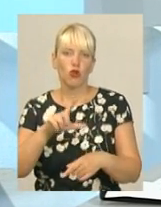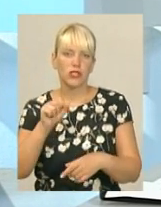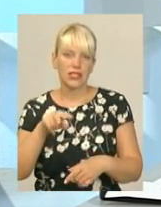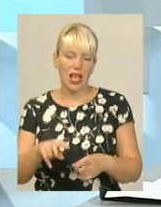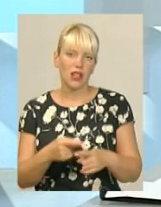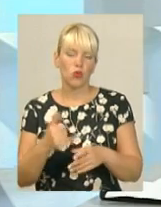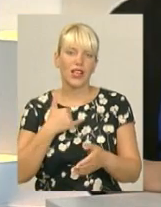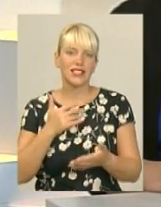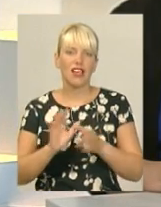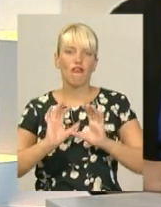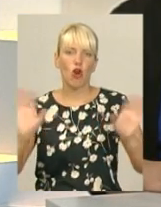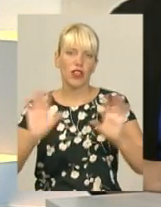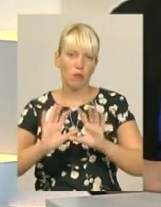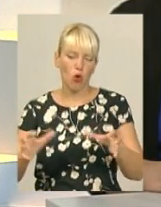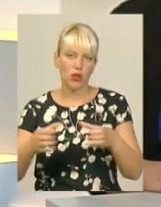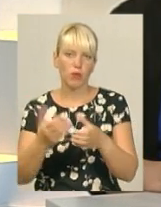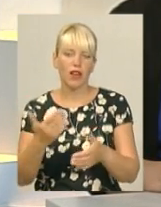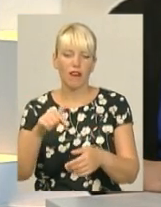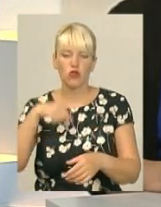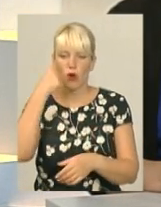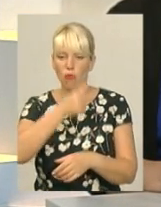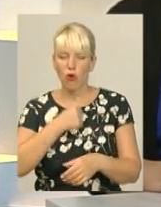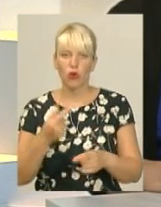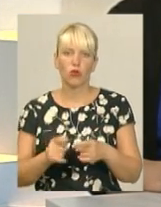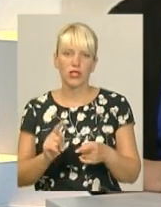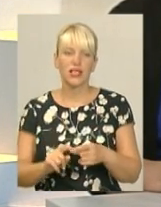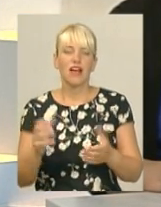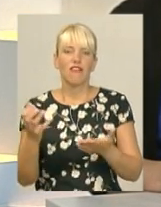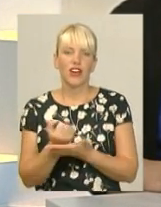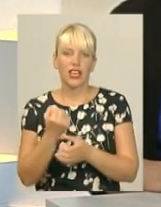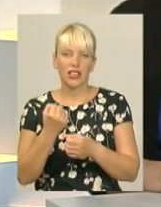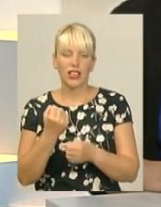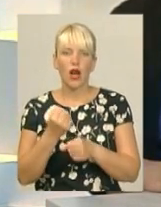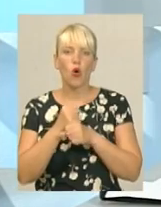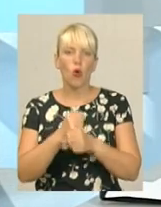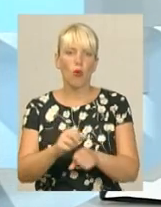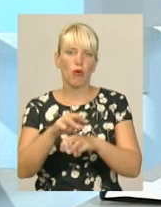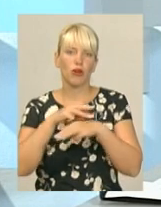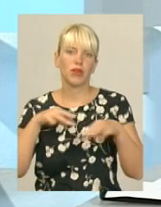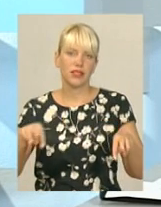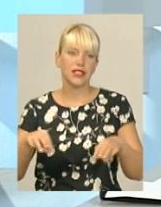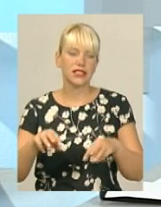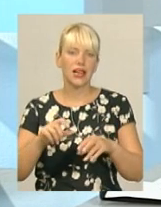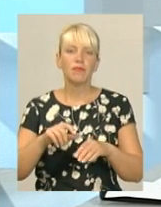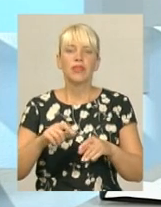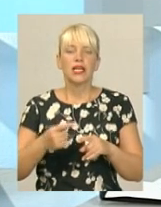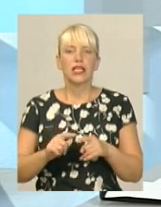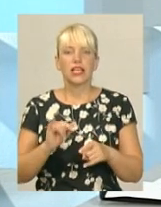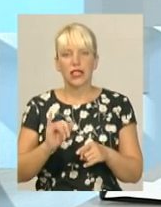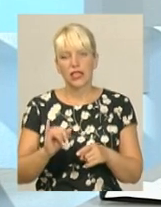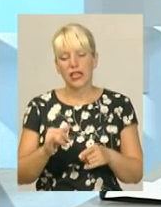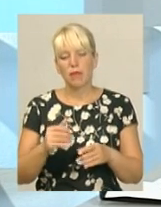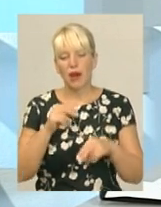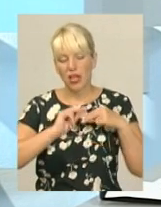волейбольна команда, яка в цьому році виграла Кубок міністра внутрішніх справ з волейболу. Тобто працівники поліції не на словах,